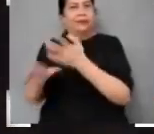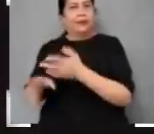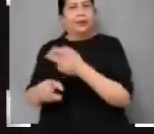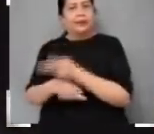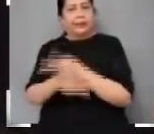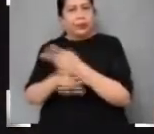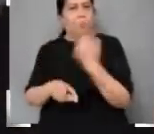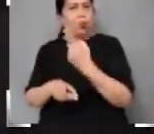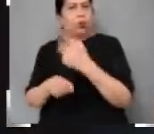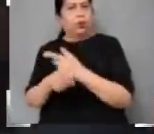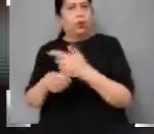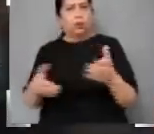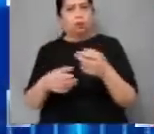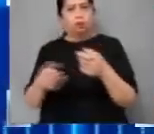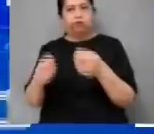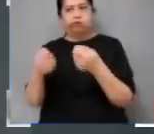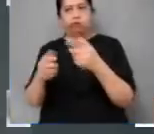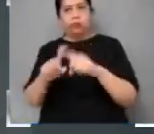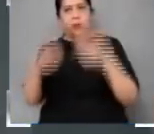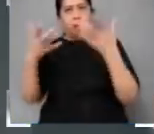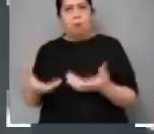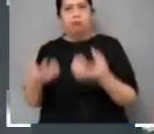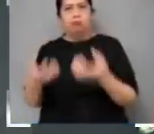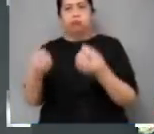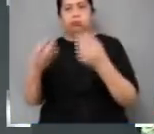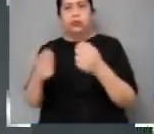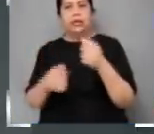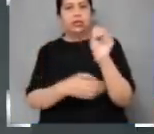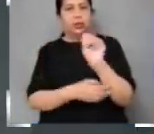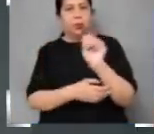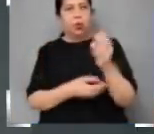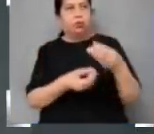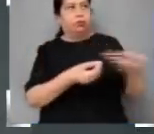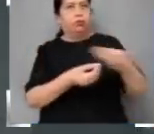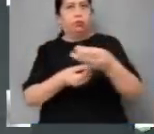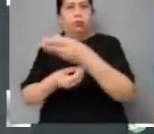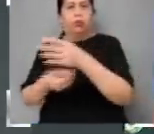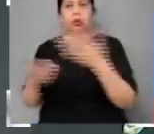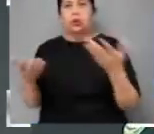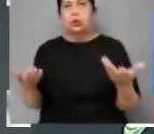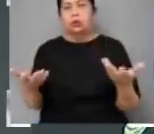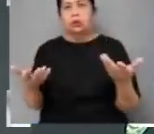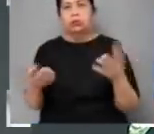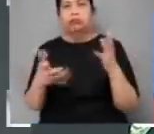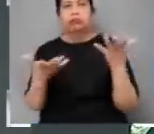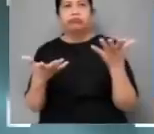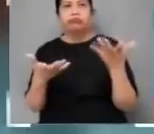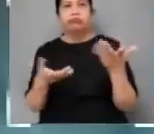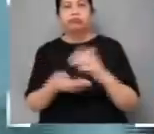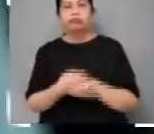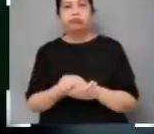mga bulk volume of shabu to be distributed to their